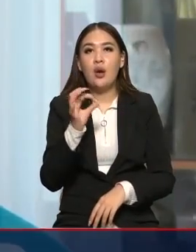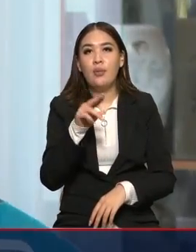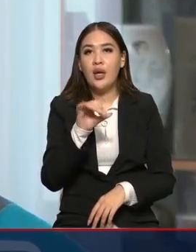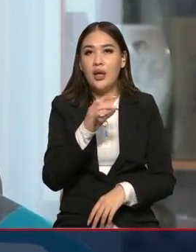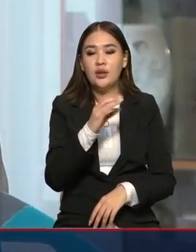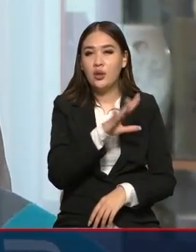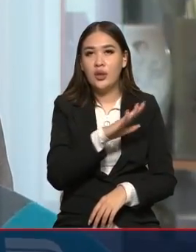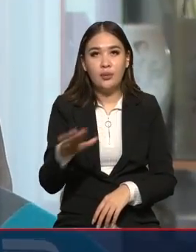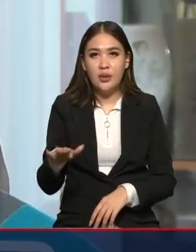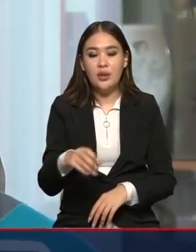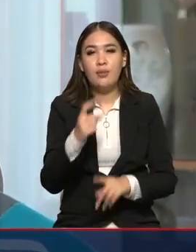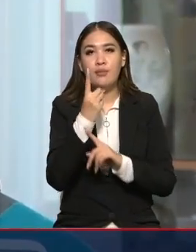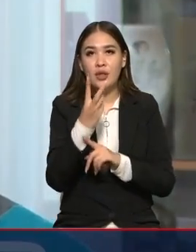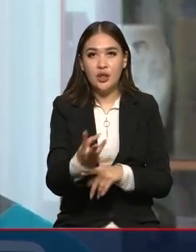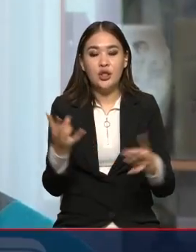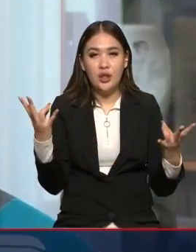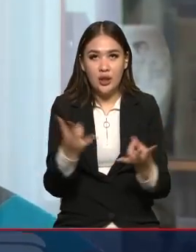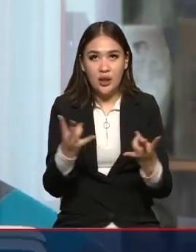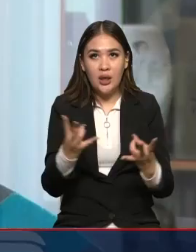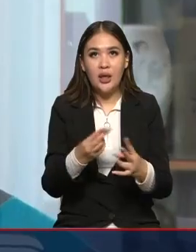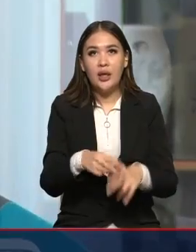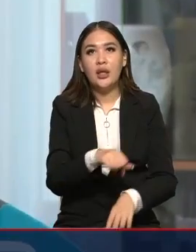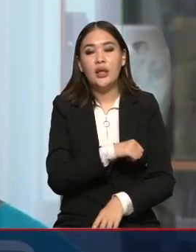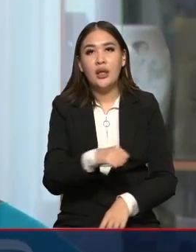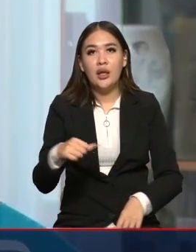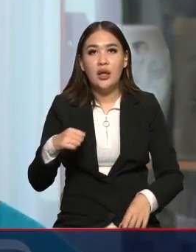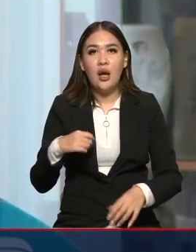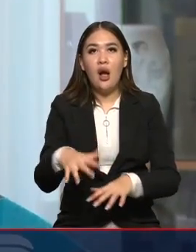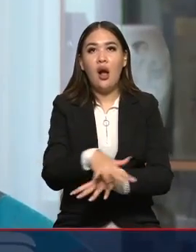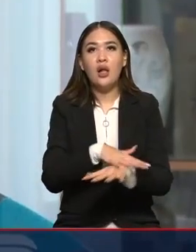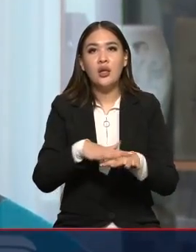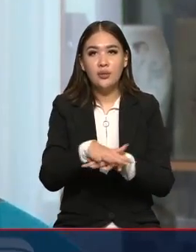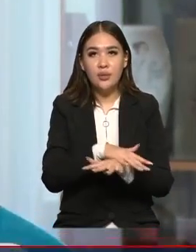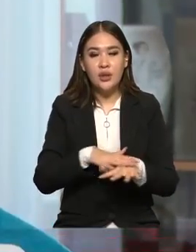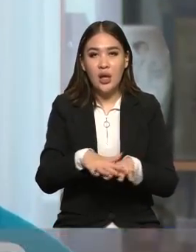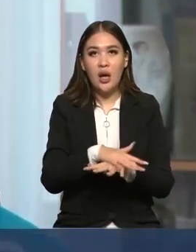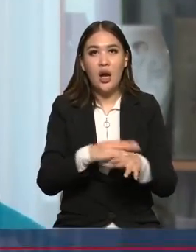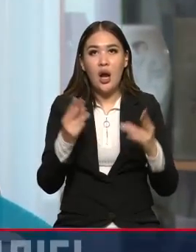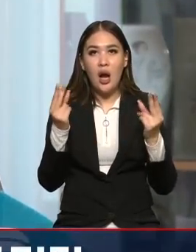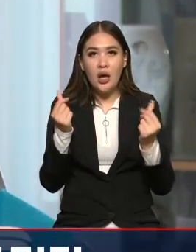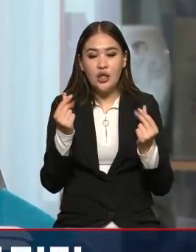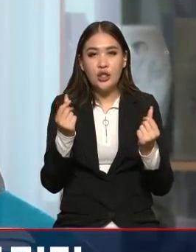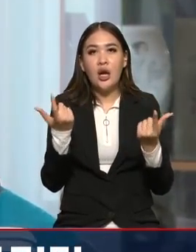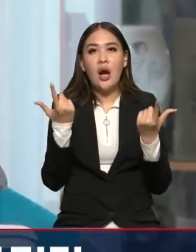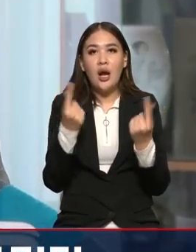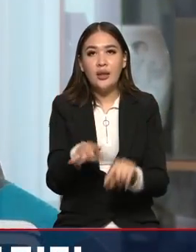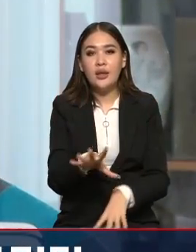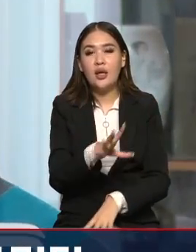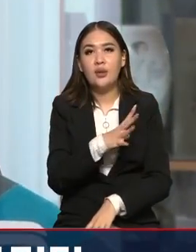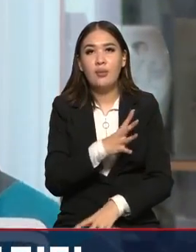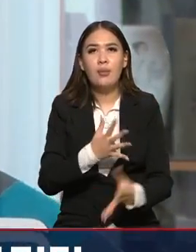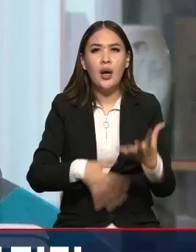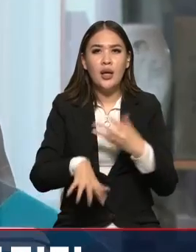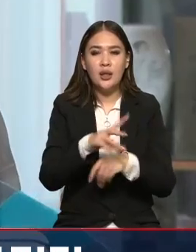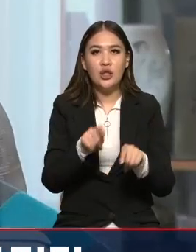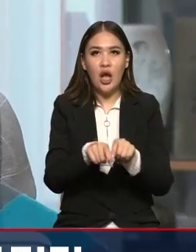бірнеше оператор салу керек. Және ең негізгісі халқымызға осы қаржының қайдан келгенін, соның барлығын